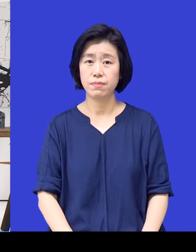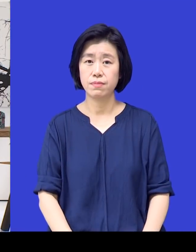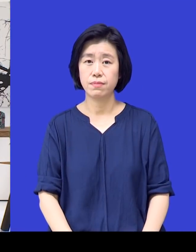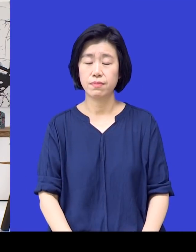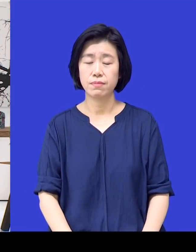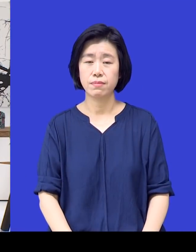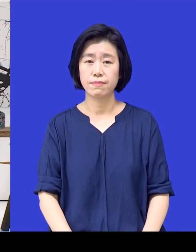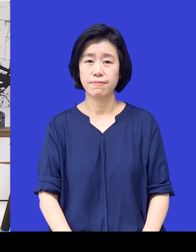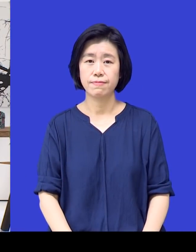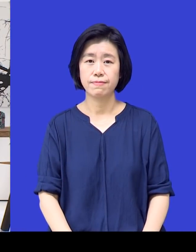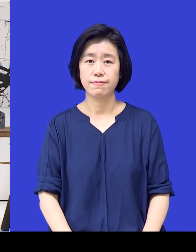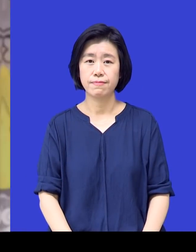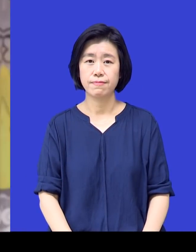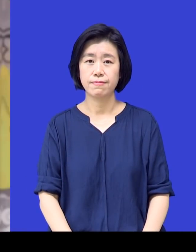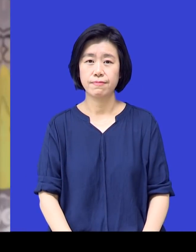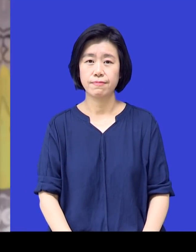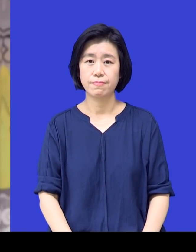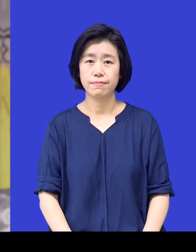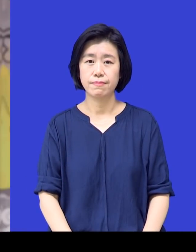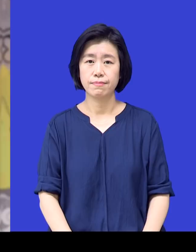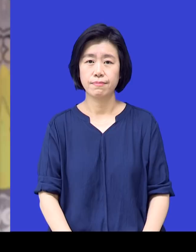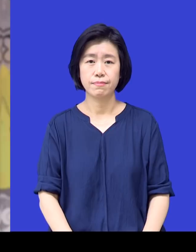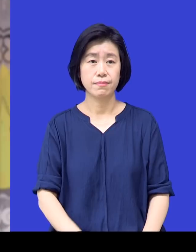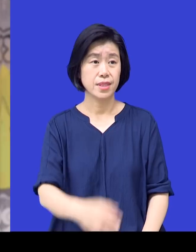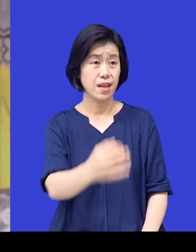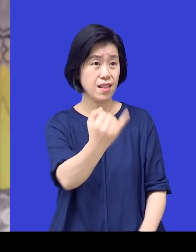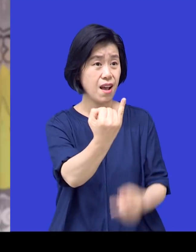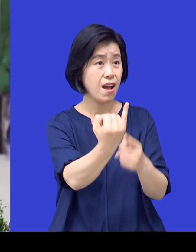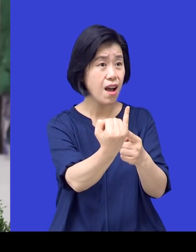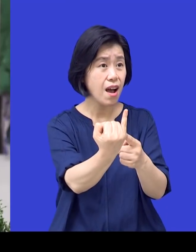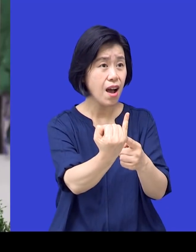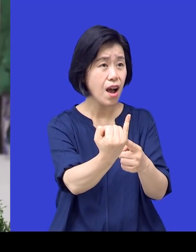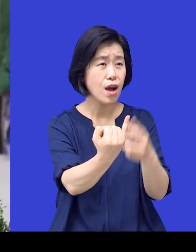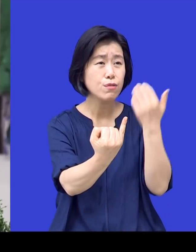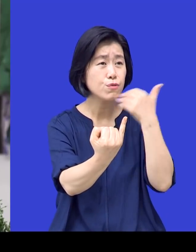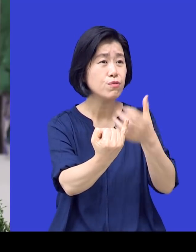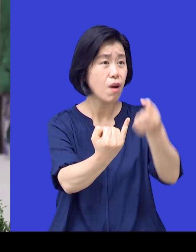그러면서 뭐라고 하시냐면 그 아이는 내 것이라.